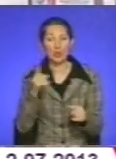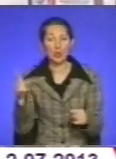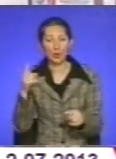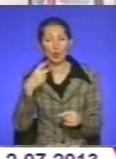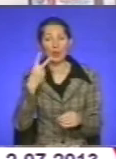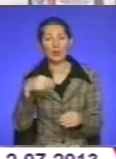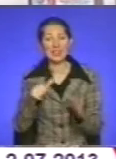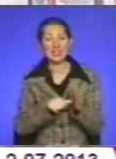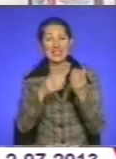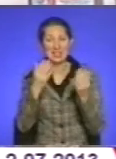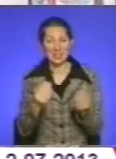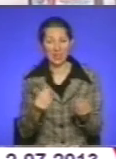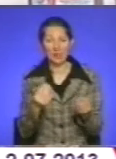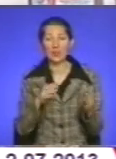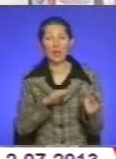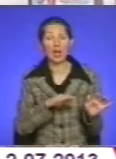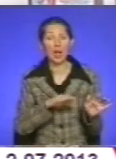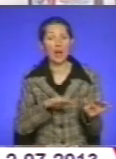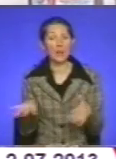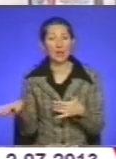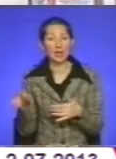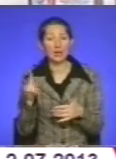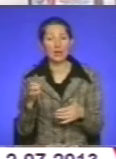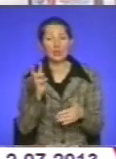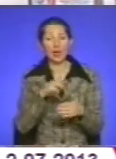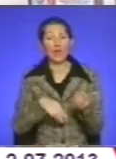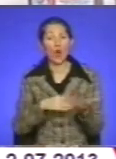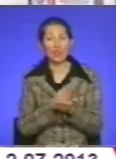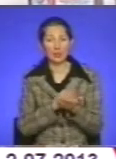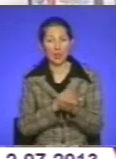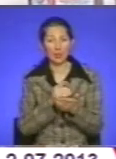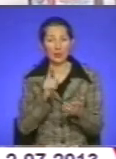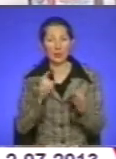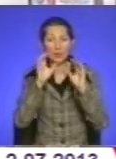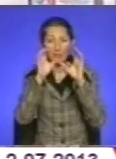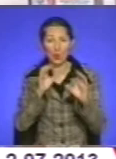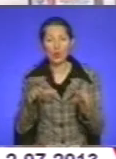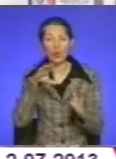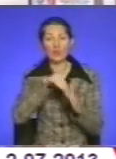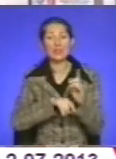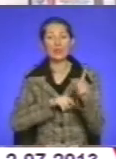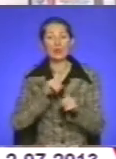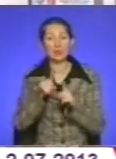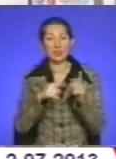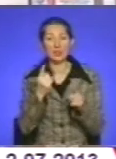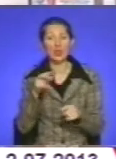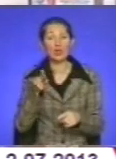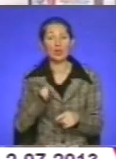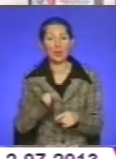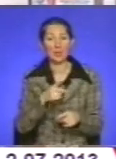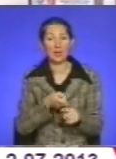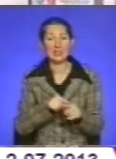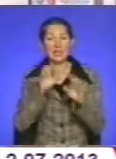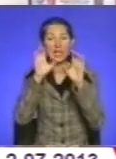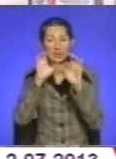днів, що я говорила, випадали їм із страхового стажу. Саме цим законом внесено зміни, і з 1 липня цей